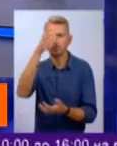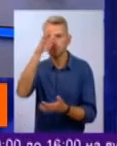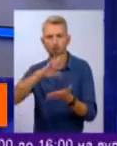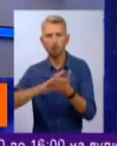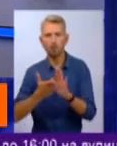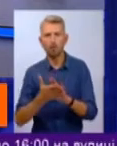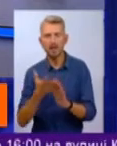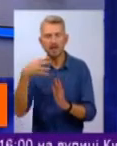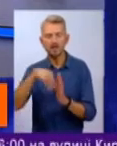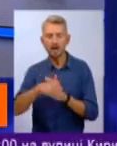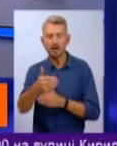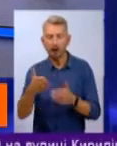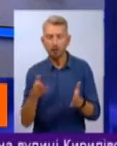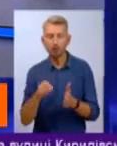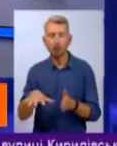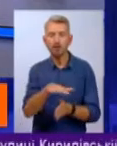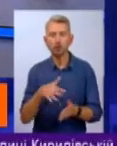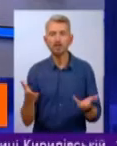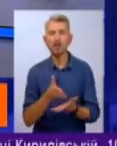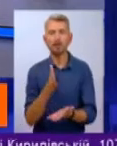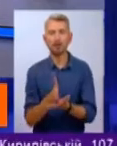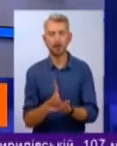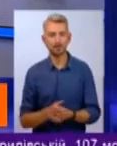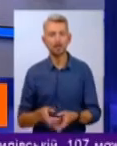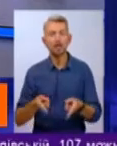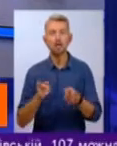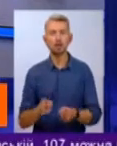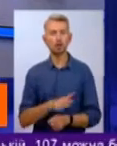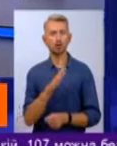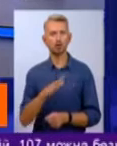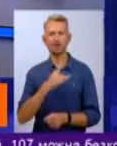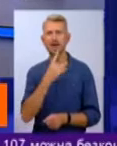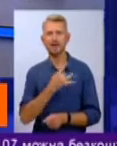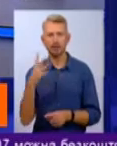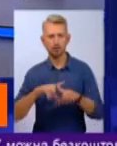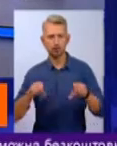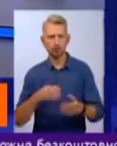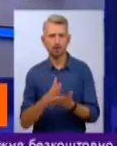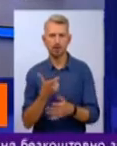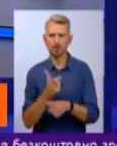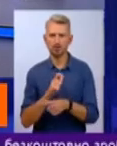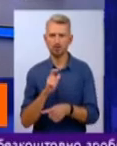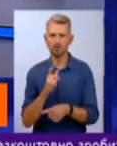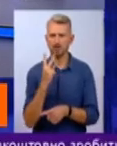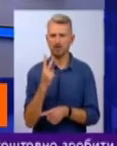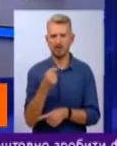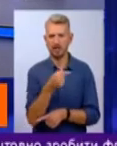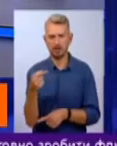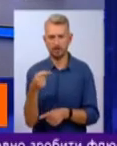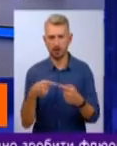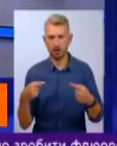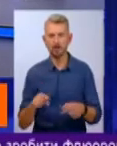в рамках того середовища, яке вона має. Дійсно, бувша радянська школа має дуже дві, ну, негативні речі.